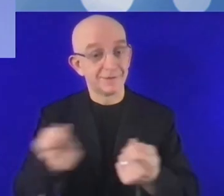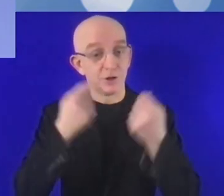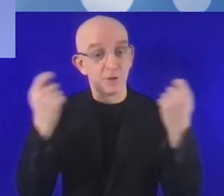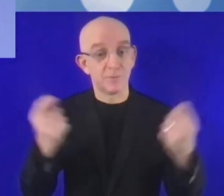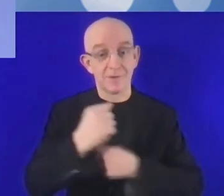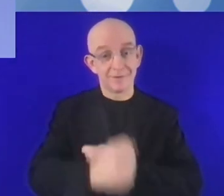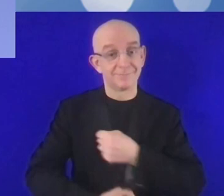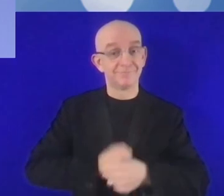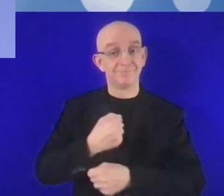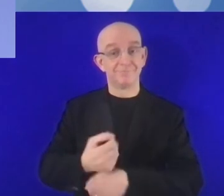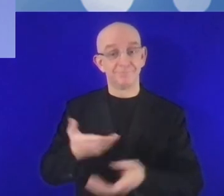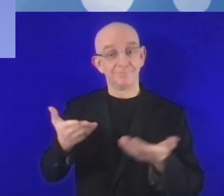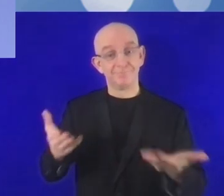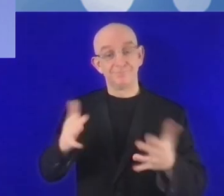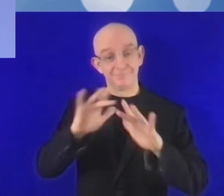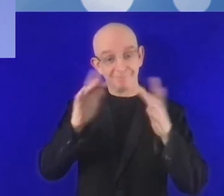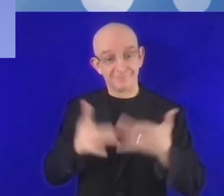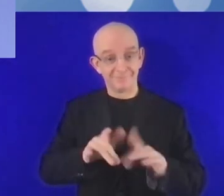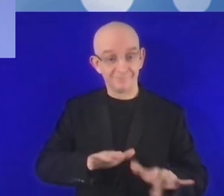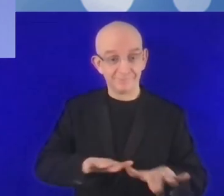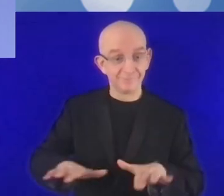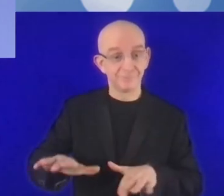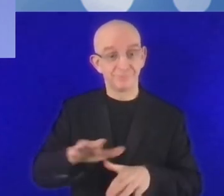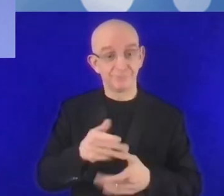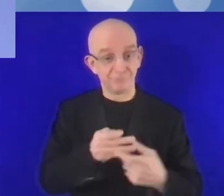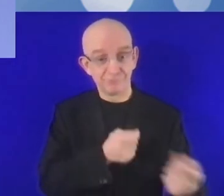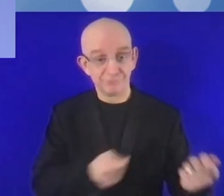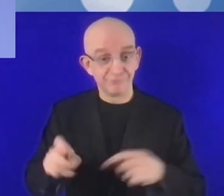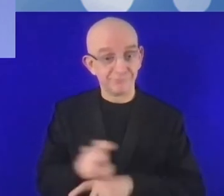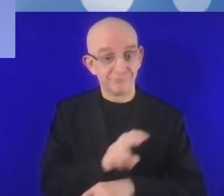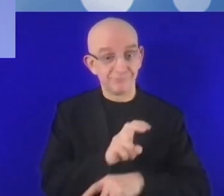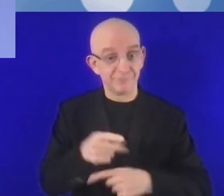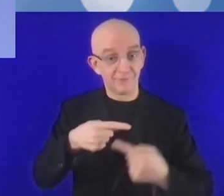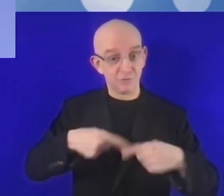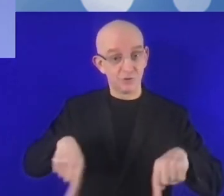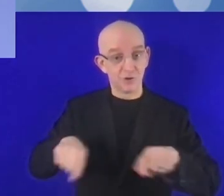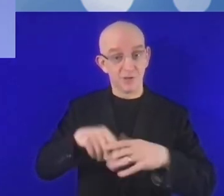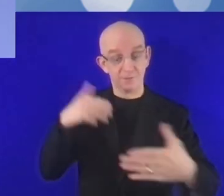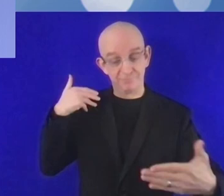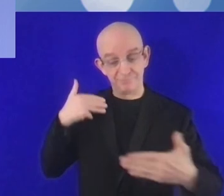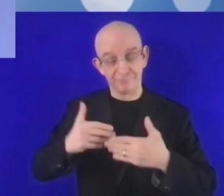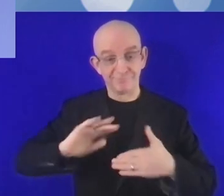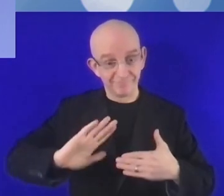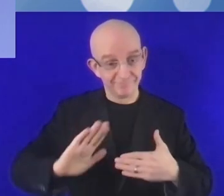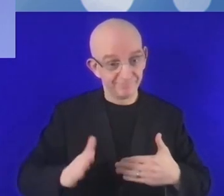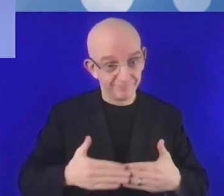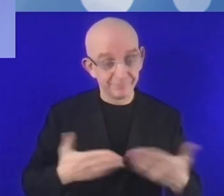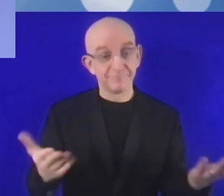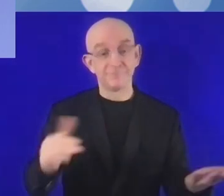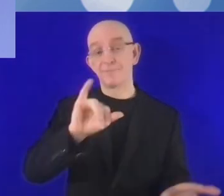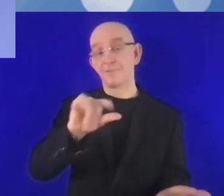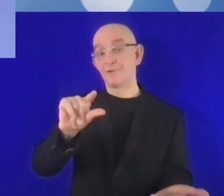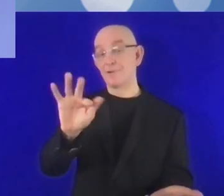2021 приближается к концу. Все у нас уже началось. Желаю